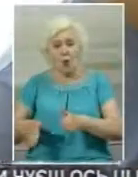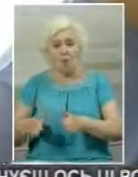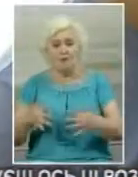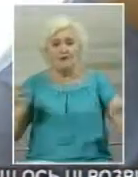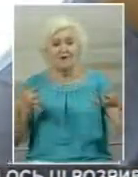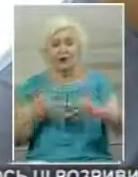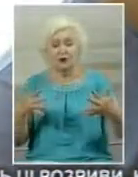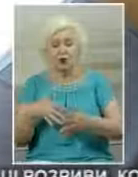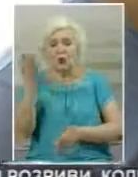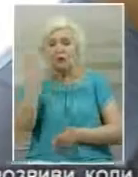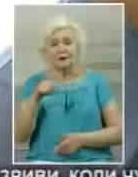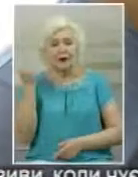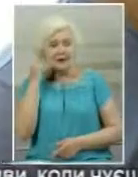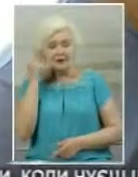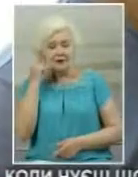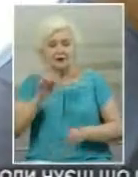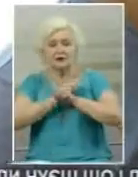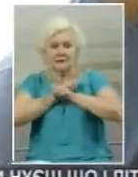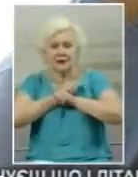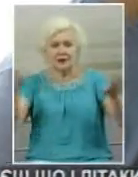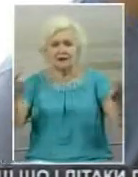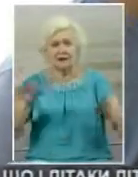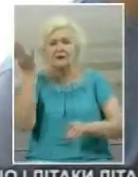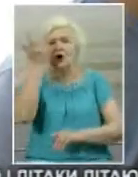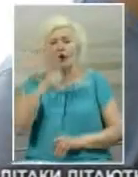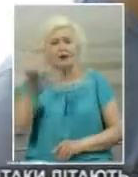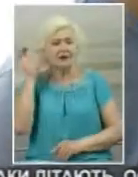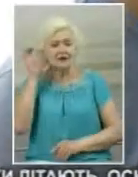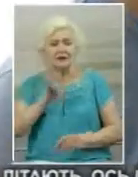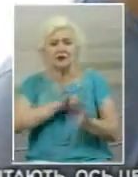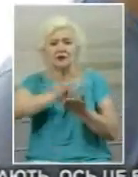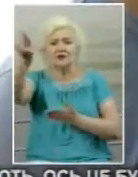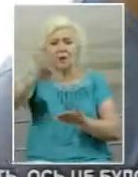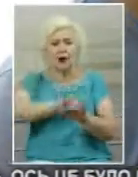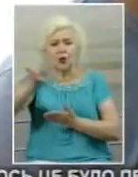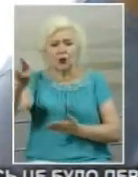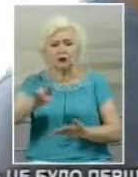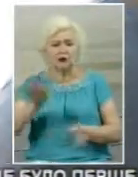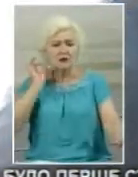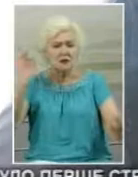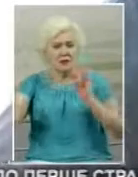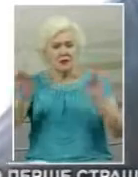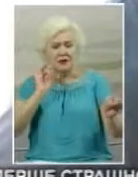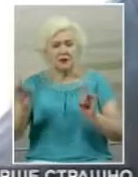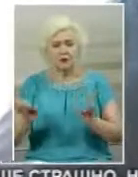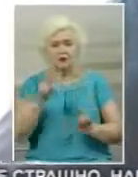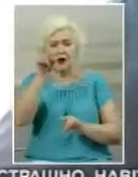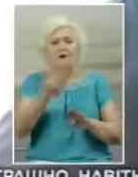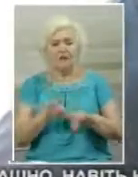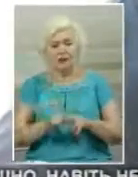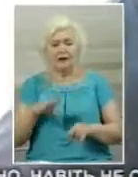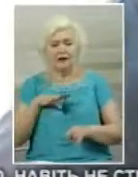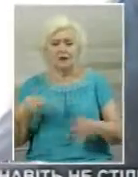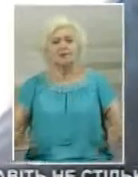войну, когда слышишь вот эти разрывы, когда слышишь, что и самолеты летают, оно, вот это было